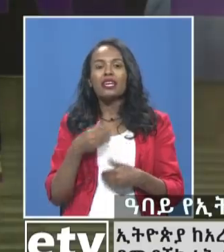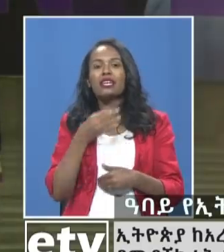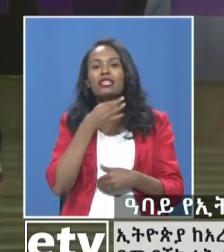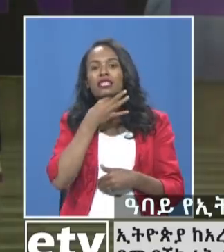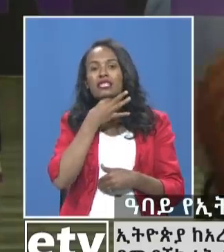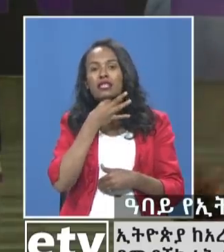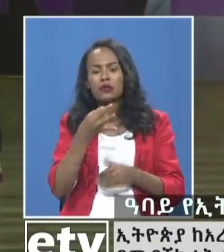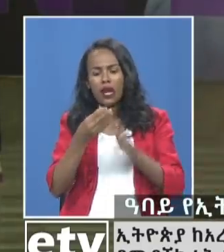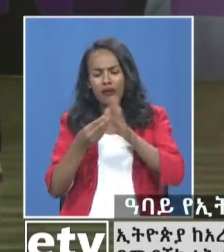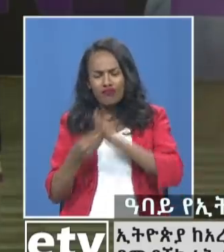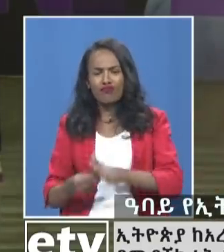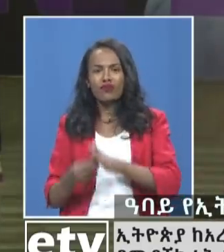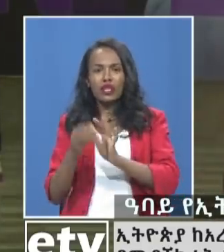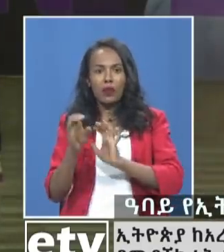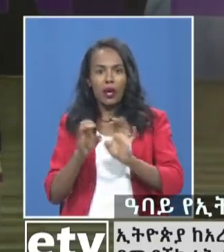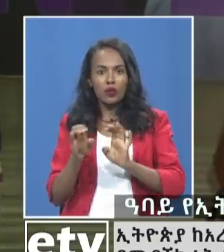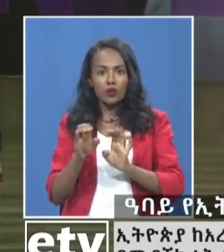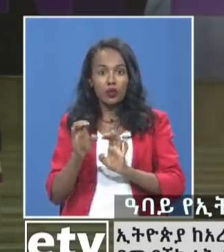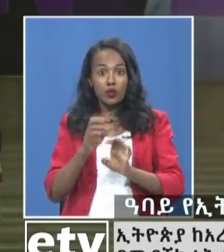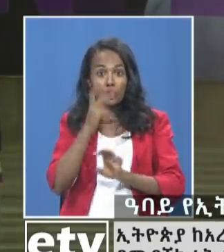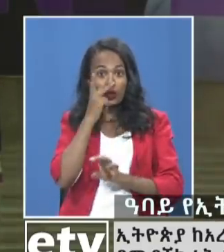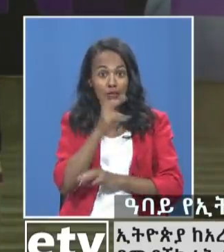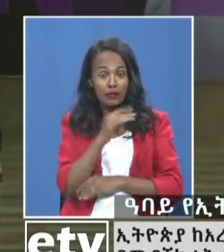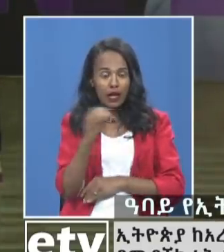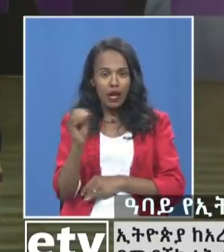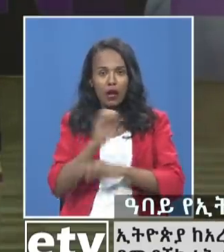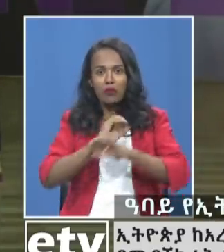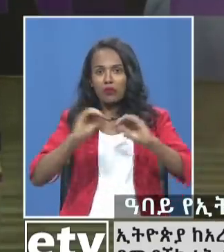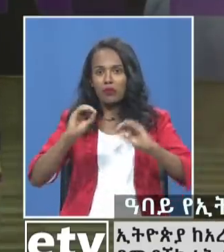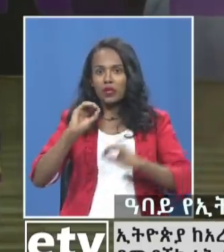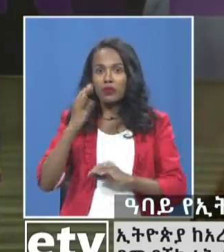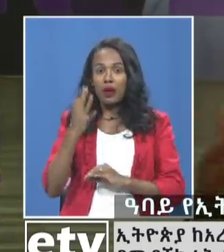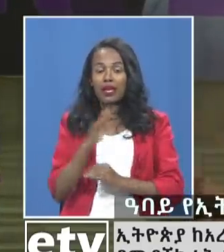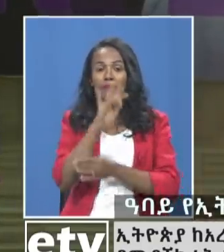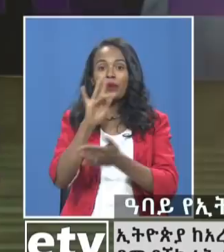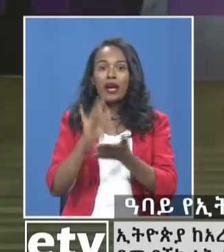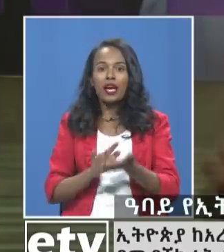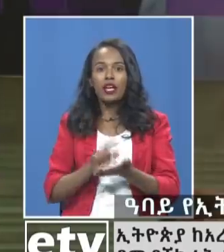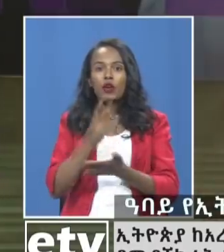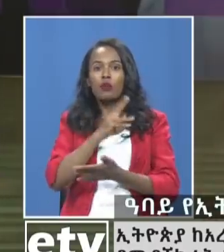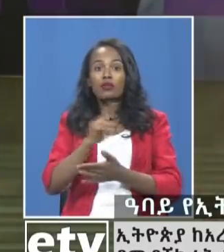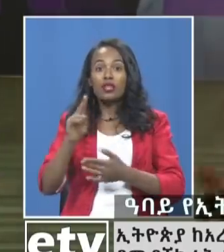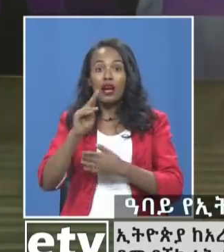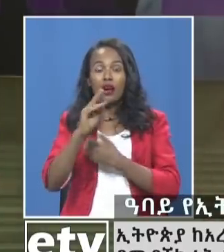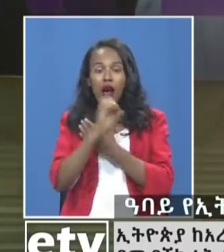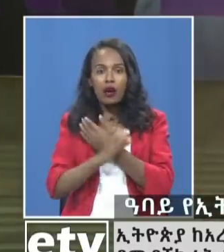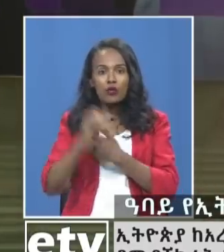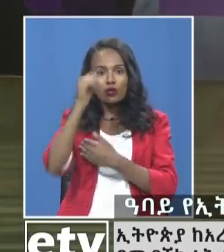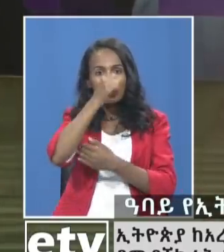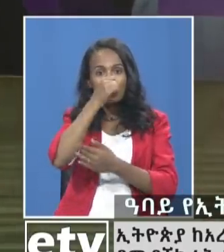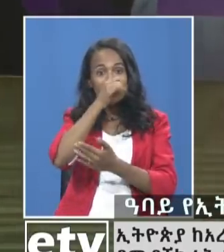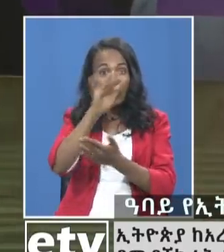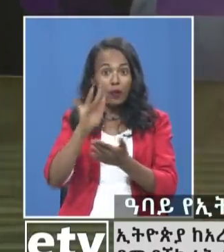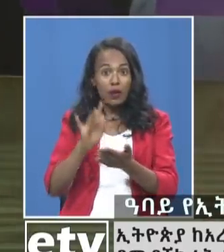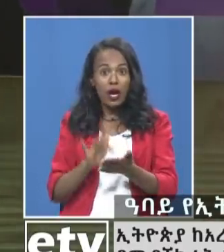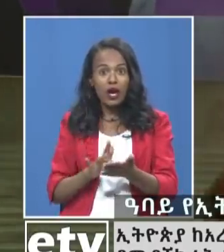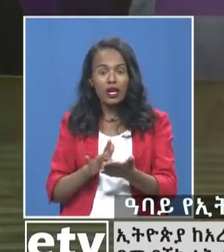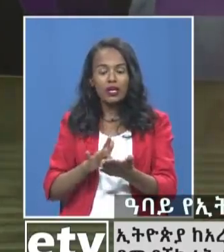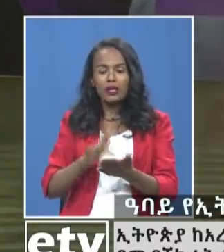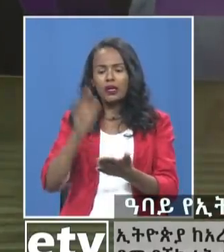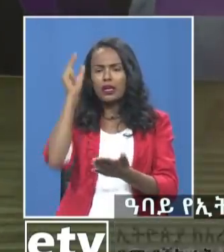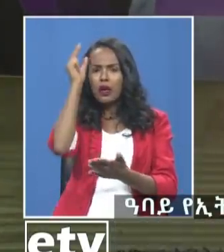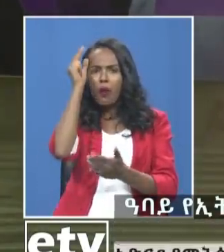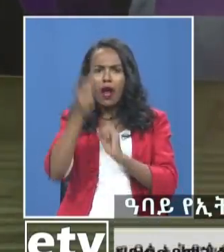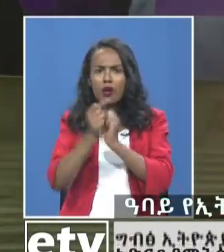የእስልምናን እንደሚጨቁኑ ተደርጎ እንድትታይና ምንም አይነት በመካከለኛው ምስራቅ ሀገሮችና በኢትዮጵያ መካከል የባህልም